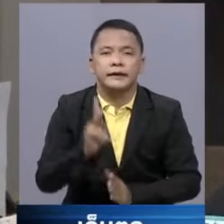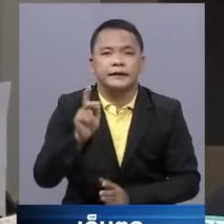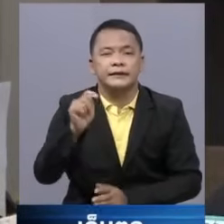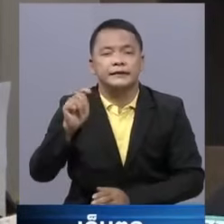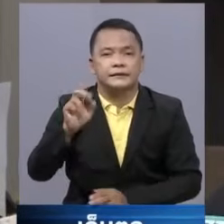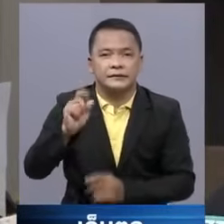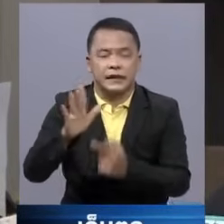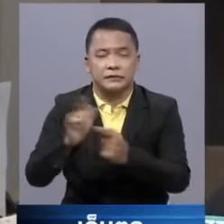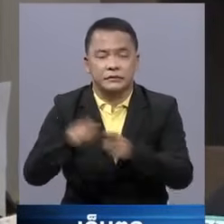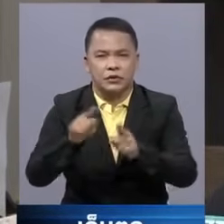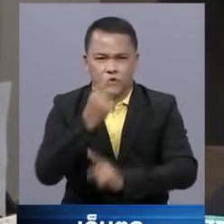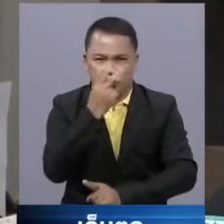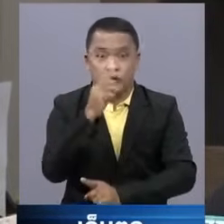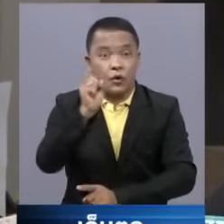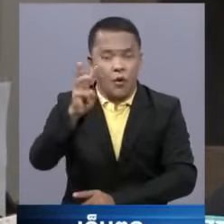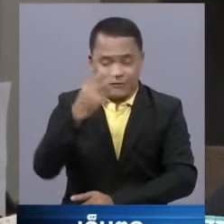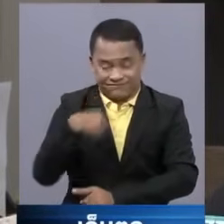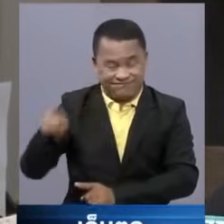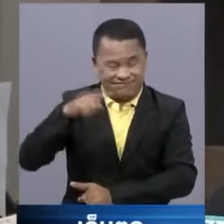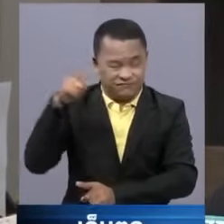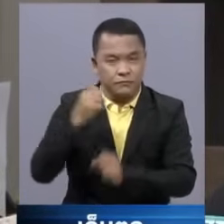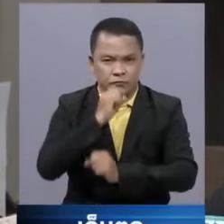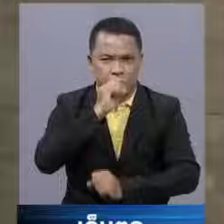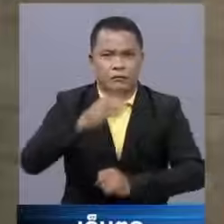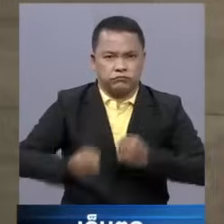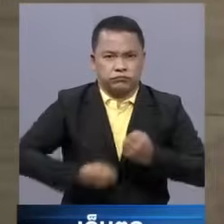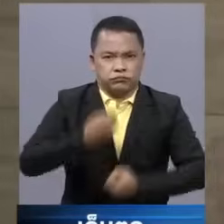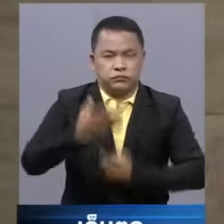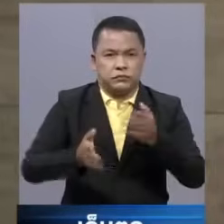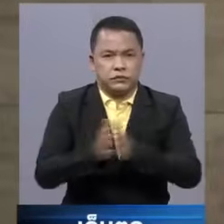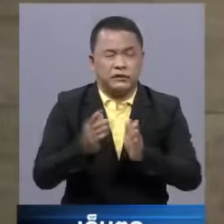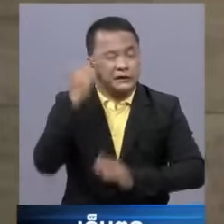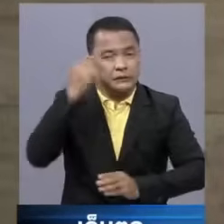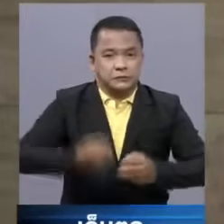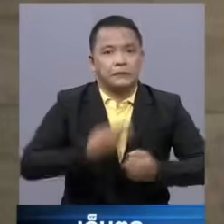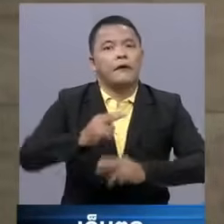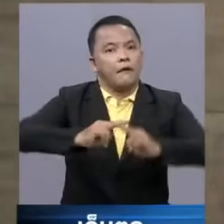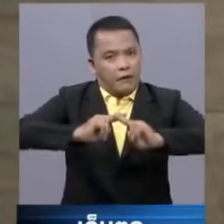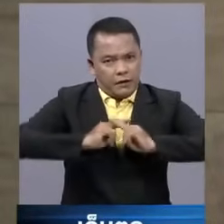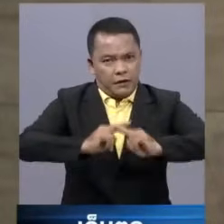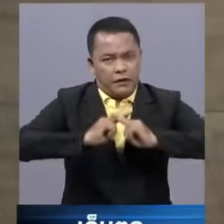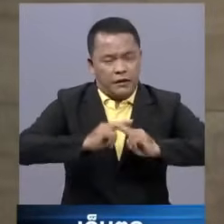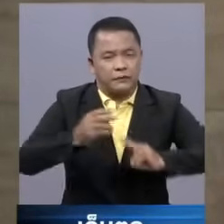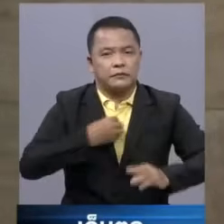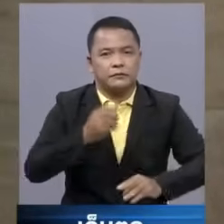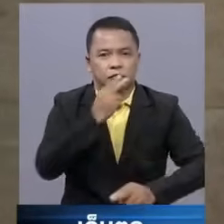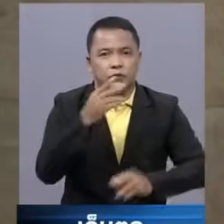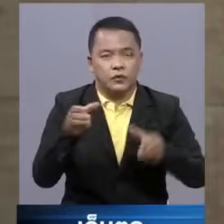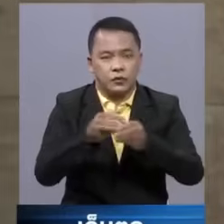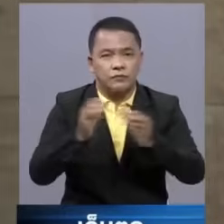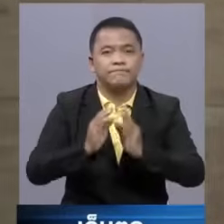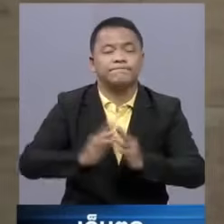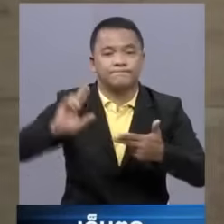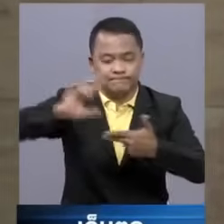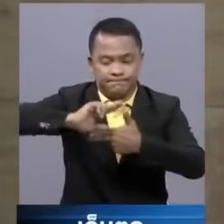รัตนวราหะโอ้โหอันนี้มองตาเลยนะฮะบอกความเห็นของคุณวันชัยเป็นความเห็นส่วนตัวนะครับแล้วก็มองไปที่พรรคพลัง